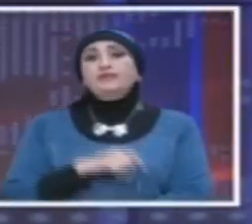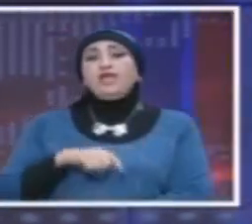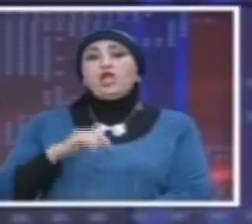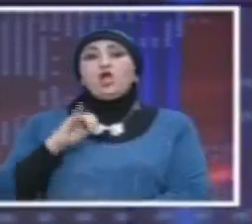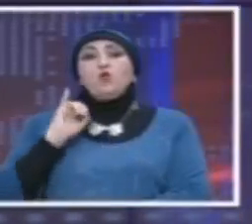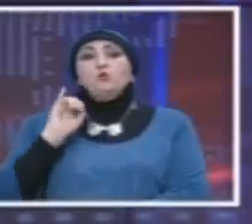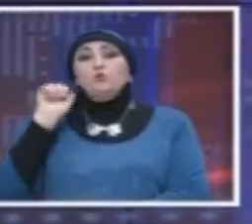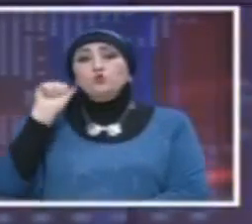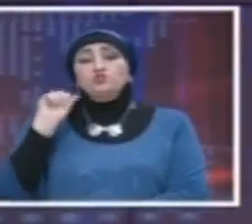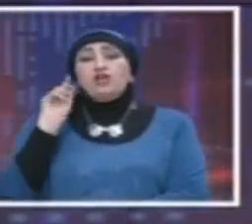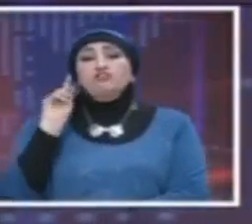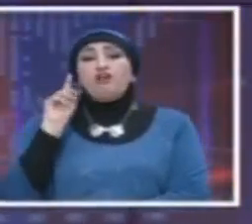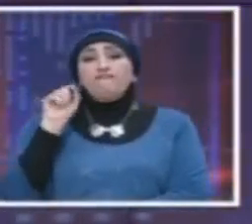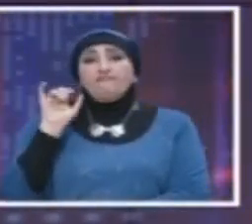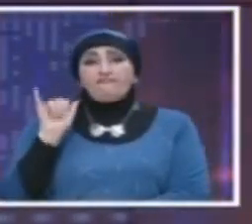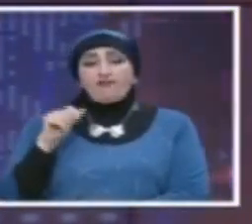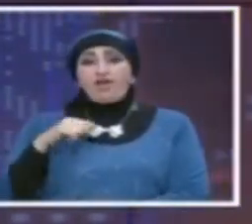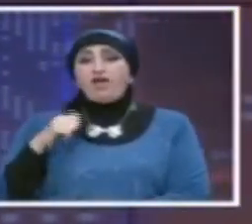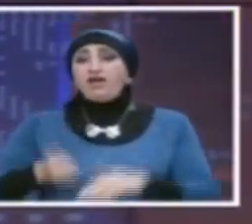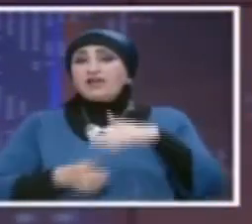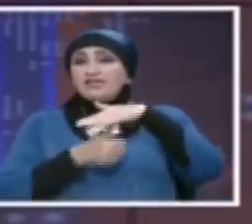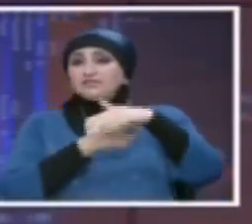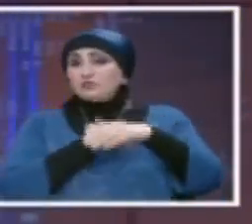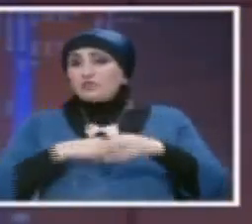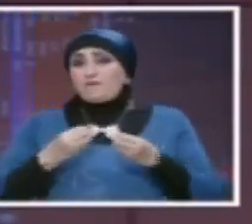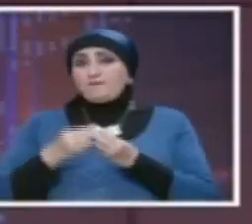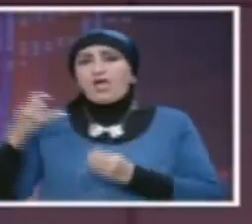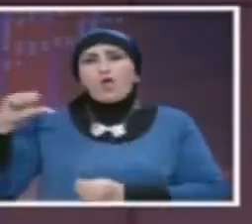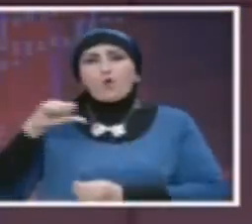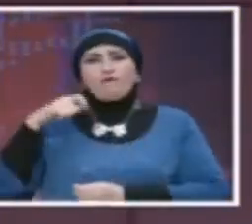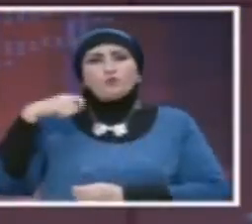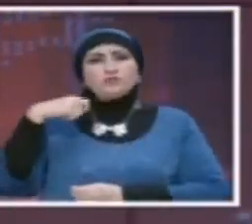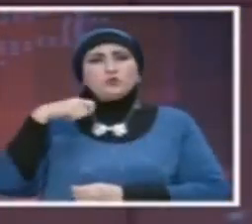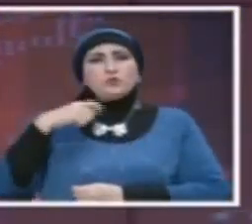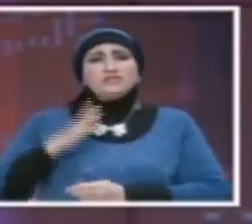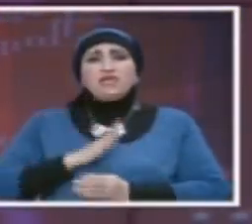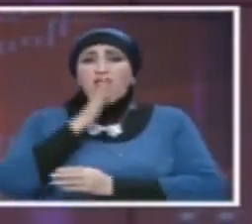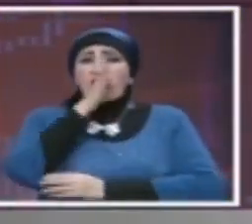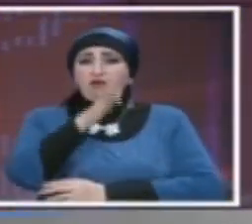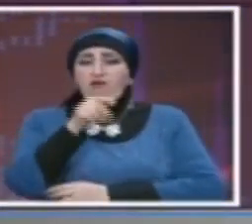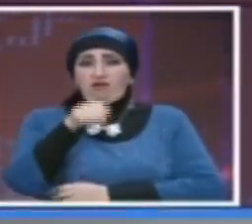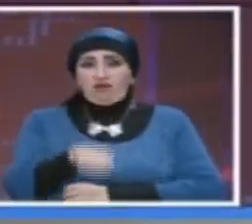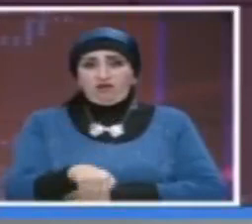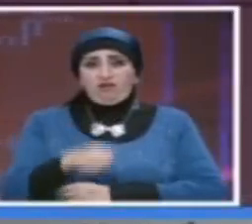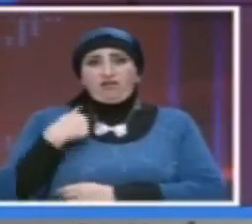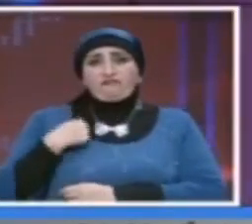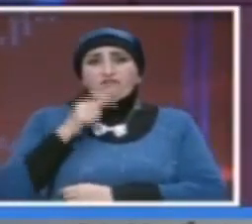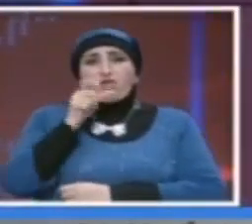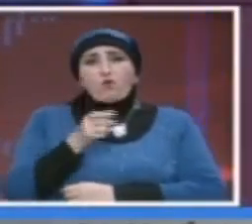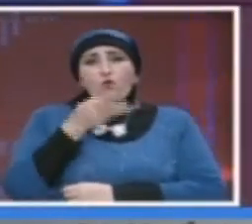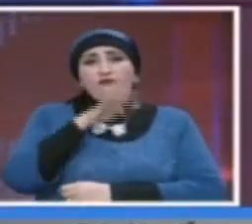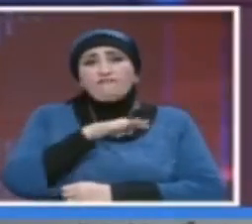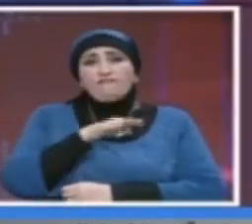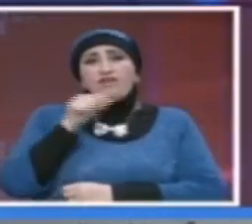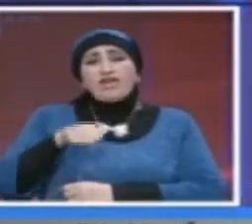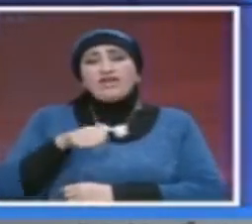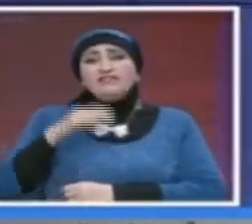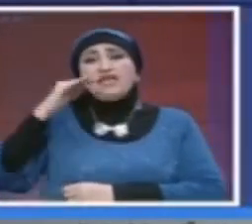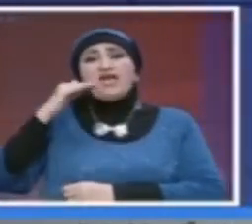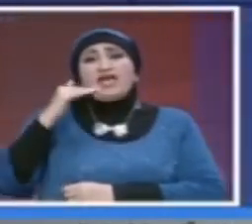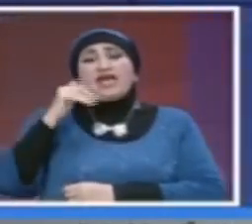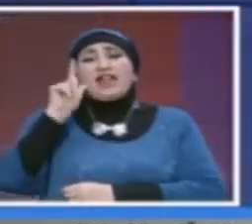أدى الدكتور مصطفى مدبولي رئيس الوزراء والوفد الوزاري المرافق له واجب العزاء في وفاة الأمير خليفة بن سلمان